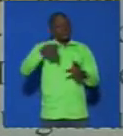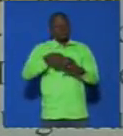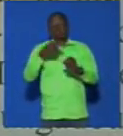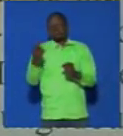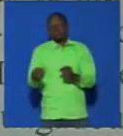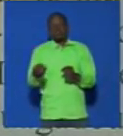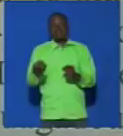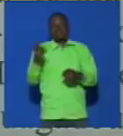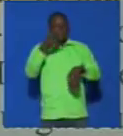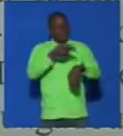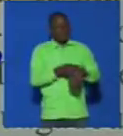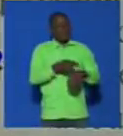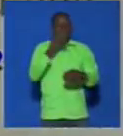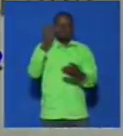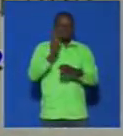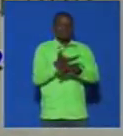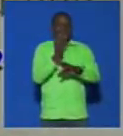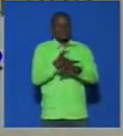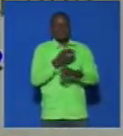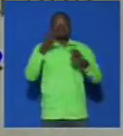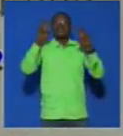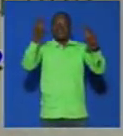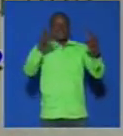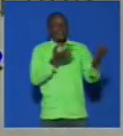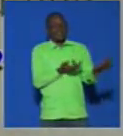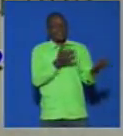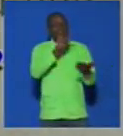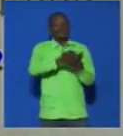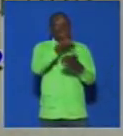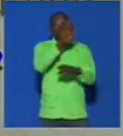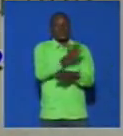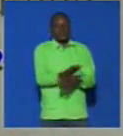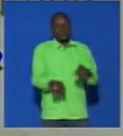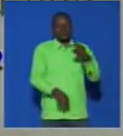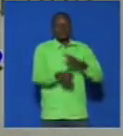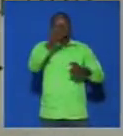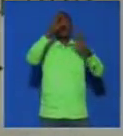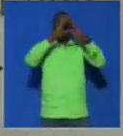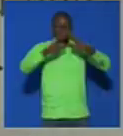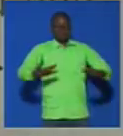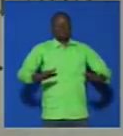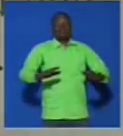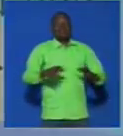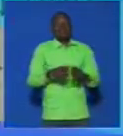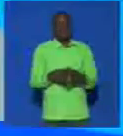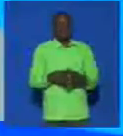l'heure n'est plus aux calculs la victoire est attendue ce soir au stade du 4 août